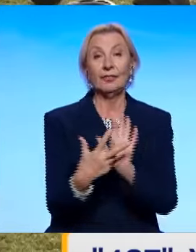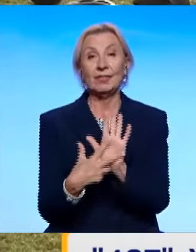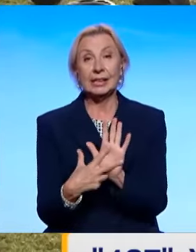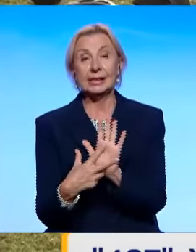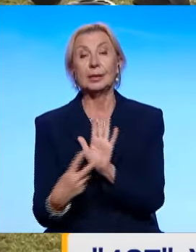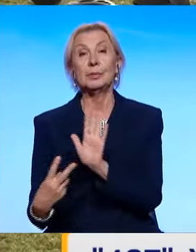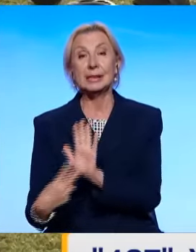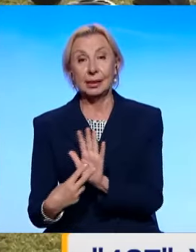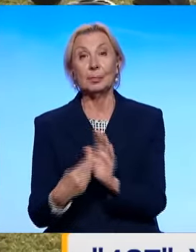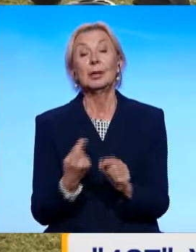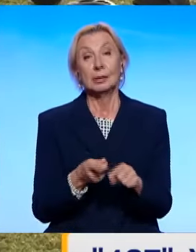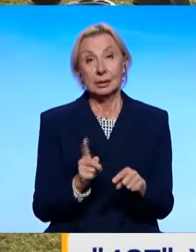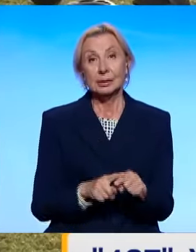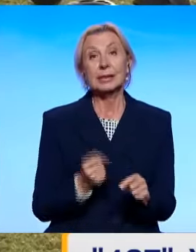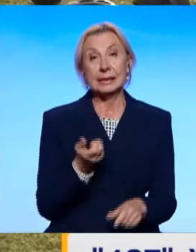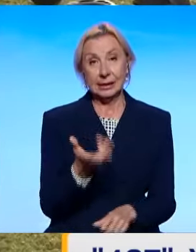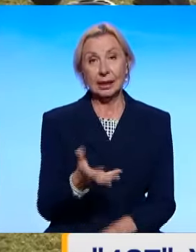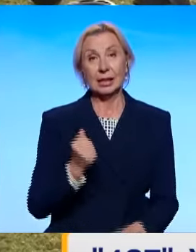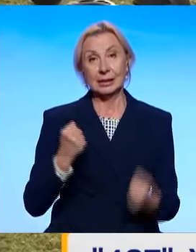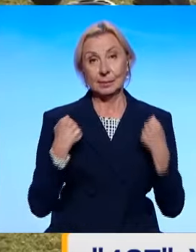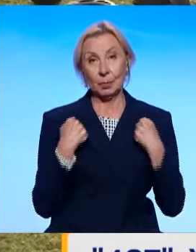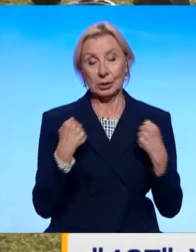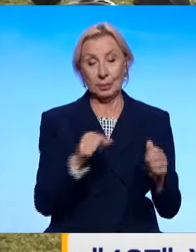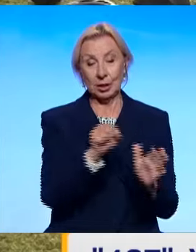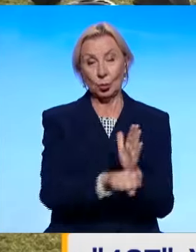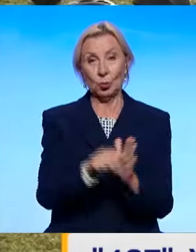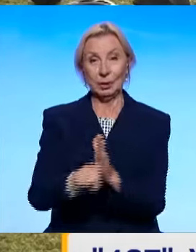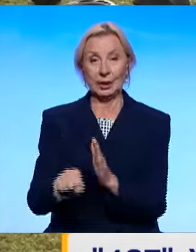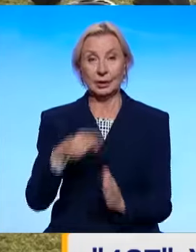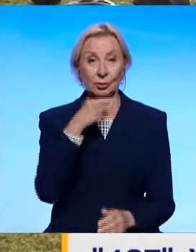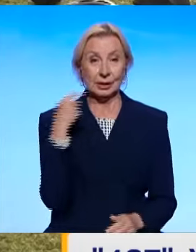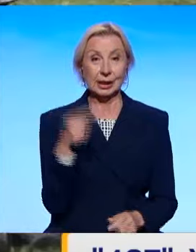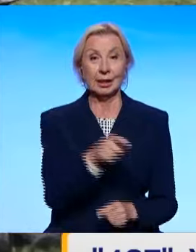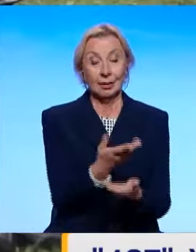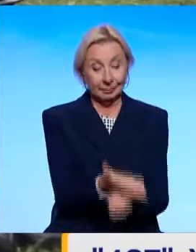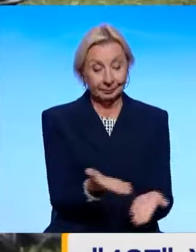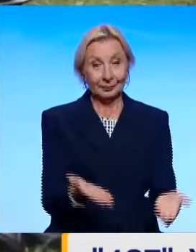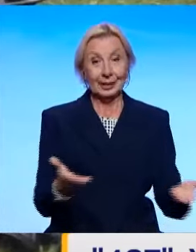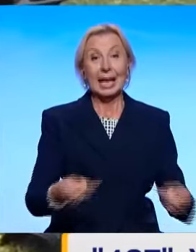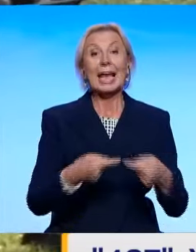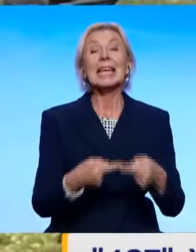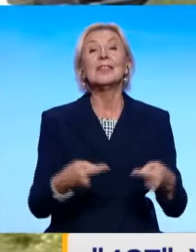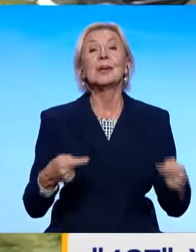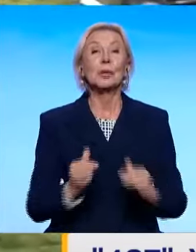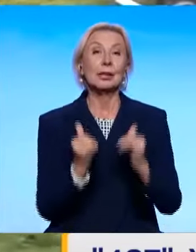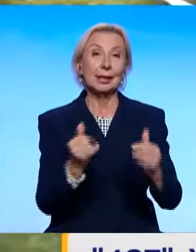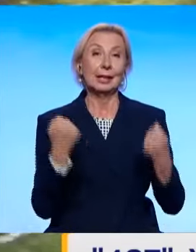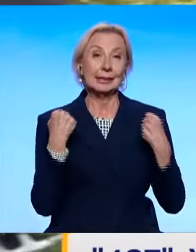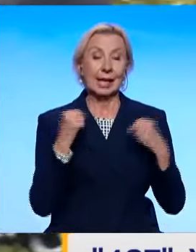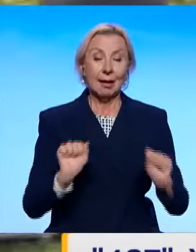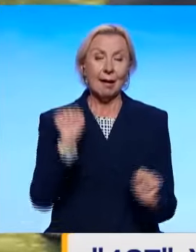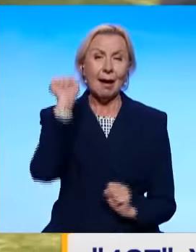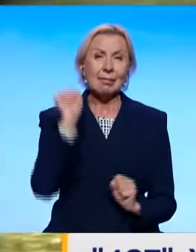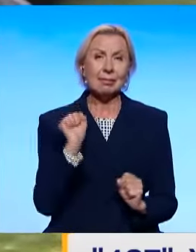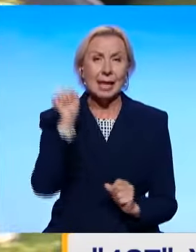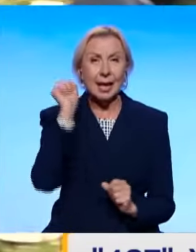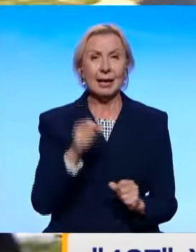стільки спортсменів вбили росіяни. На газоні довкола розклали інвентар для тренувань – гантелі,